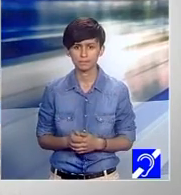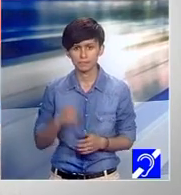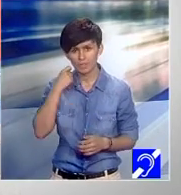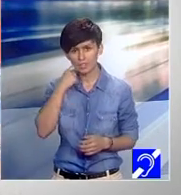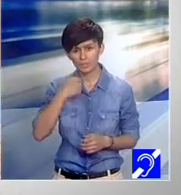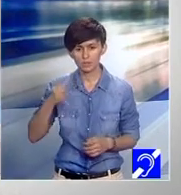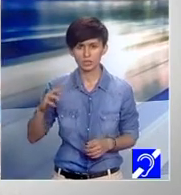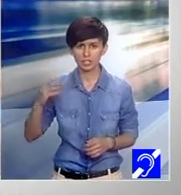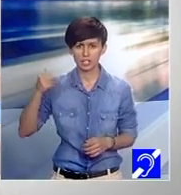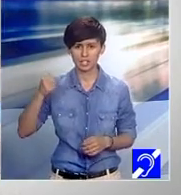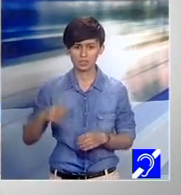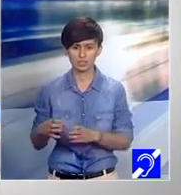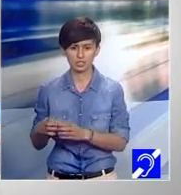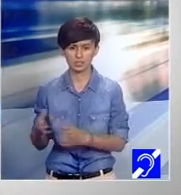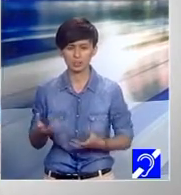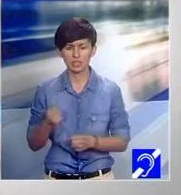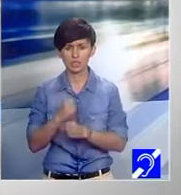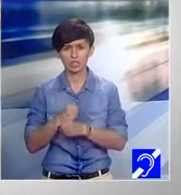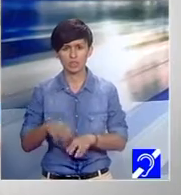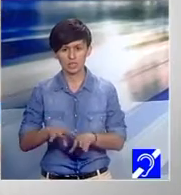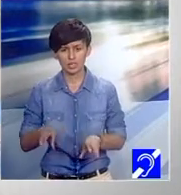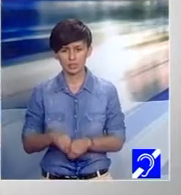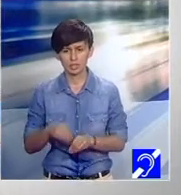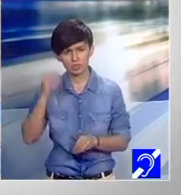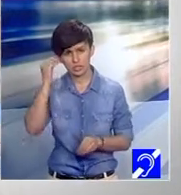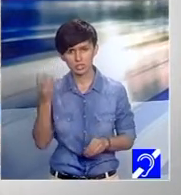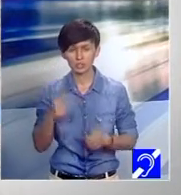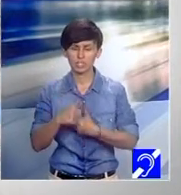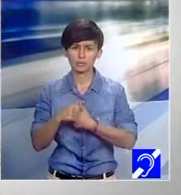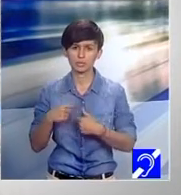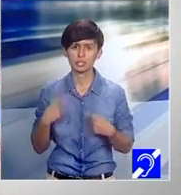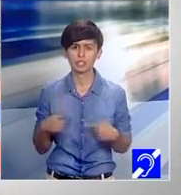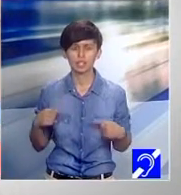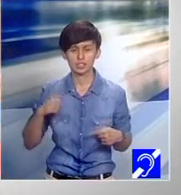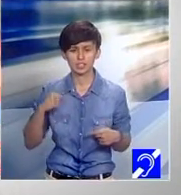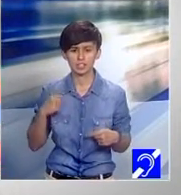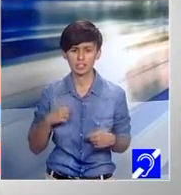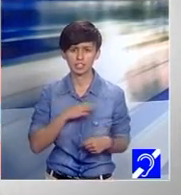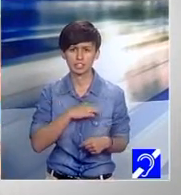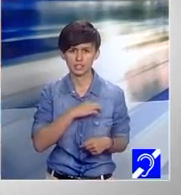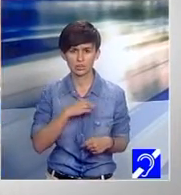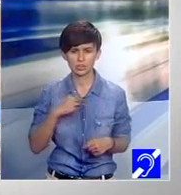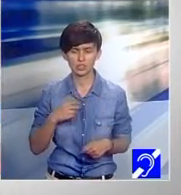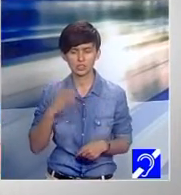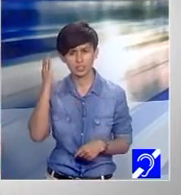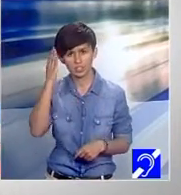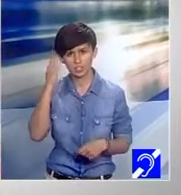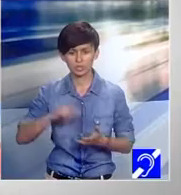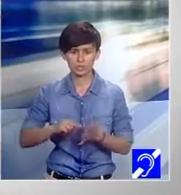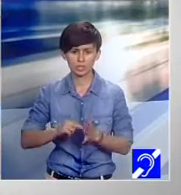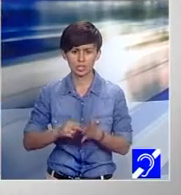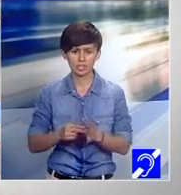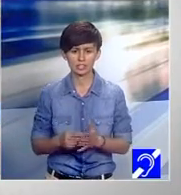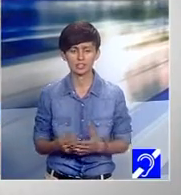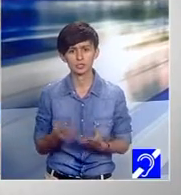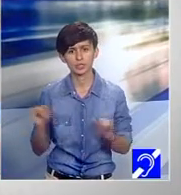sunt echipa entuziastă care a lucrat împreună și au creat prietenii între tineri din școli, universități și organizații non-guvernamentale